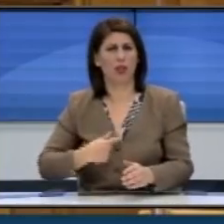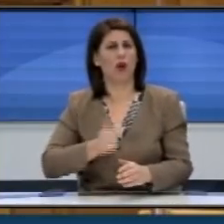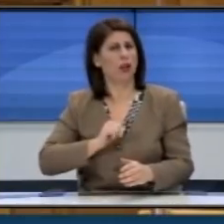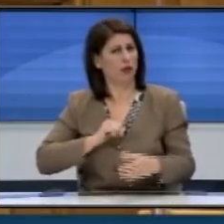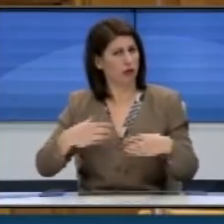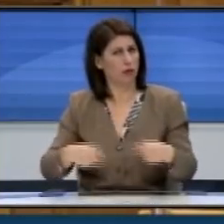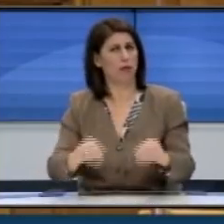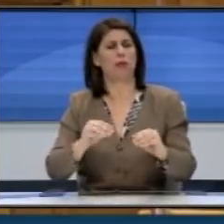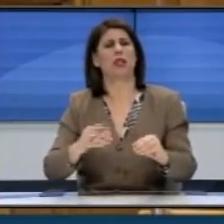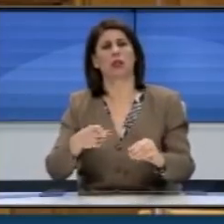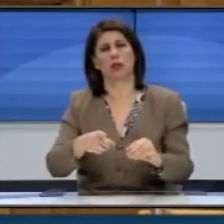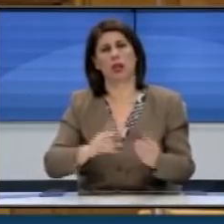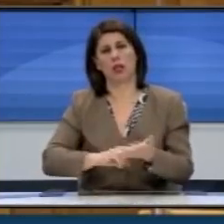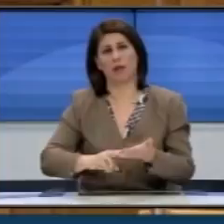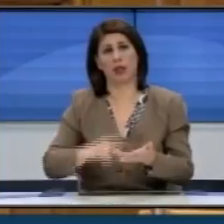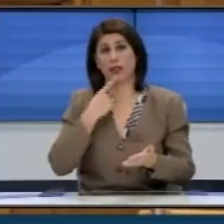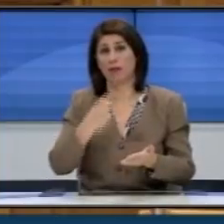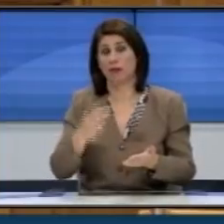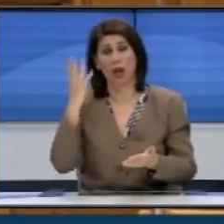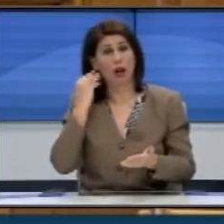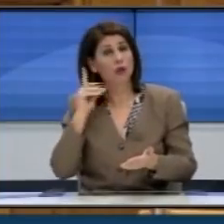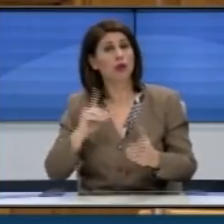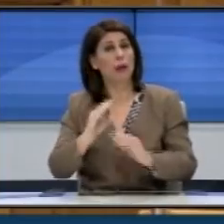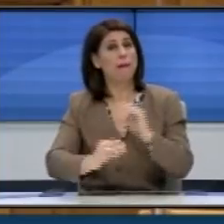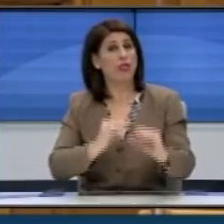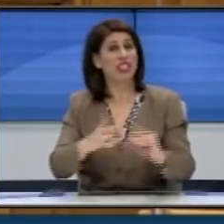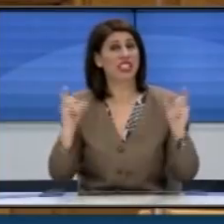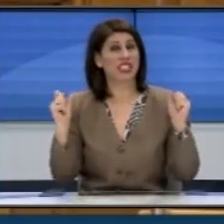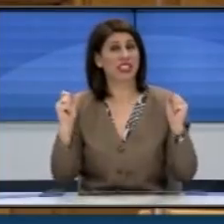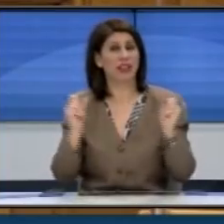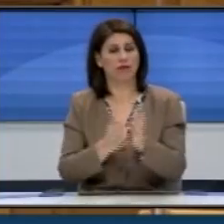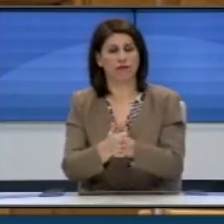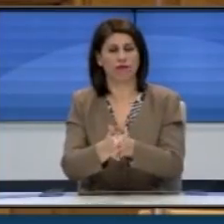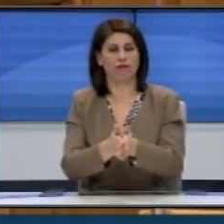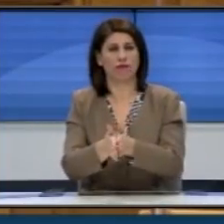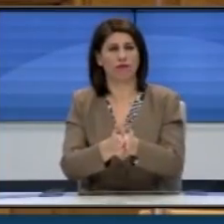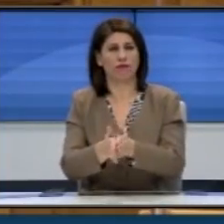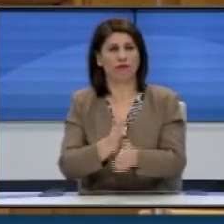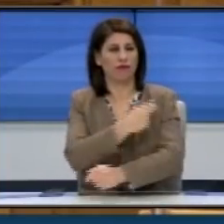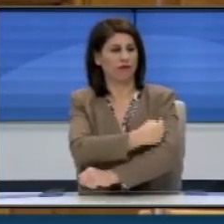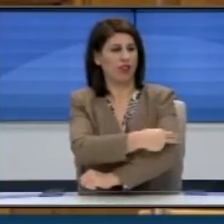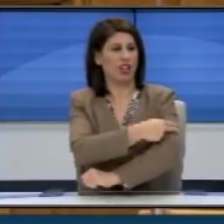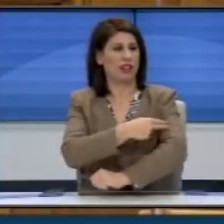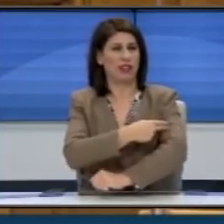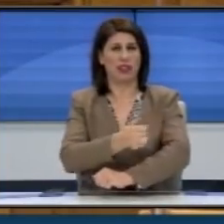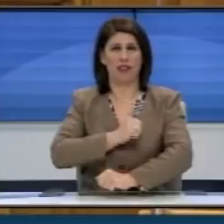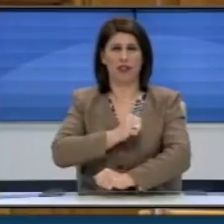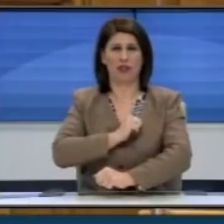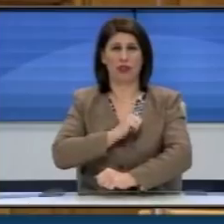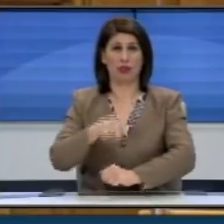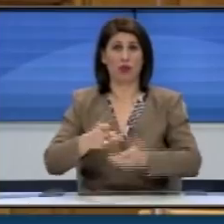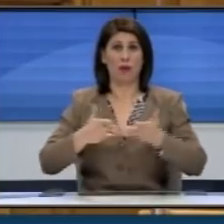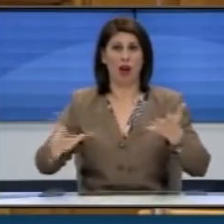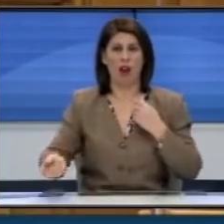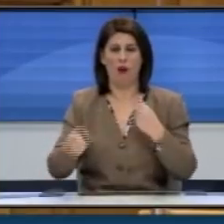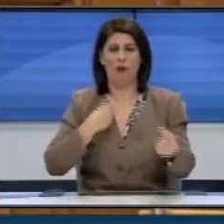ασφάλισης. Σας ακούσαμε να λέτε και για επενδύσεις στην υγεία. Τρίβουν μόνο τα χέρια τους οι κλινικάρχες. Τώρα έχουν στήσει